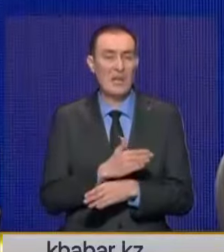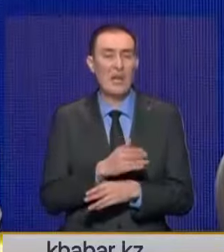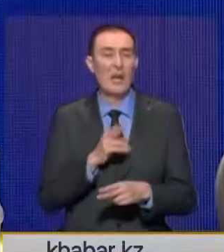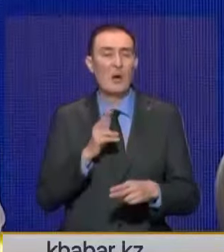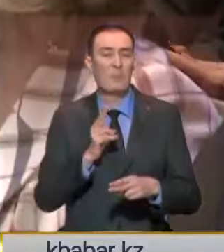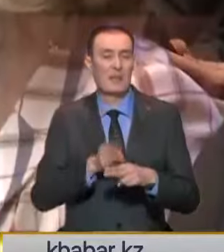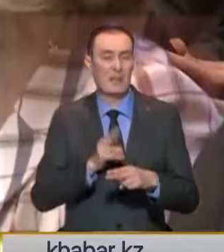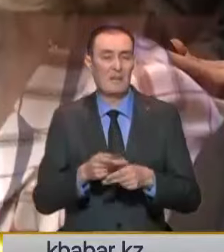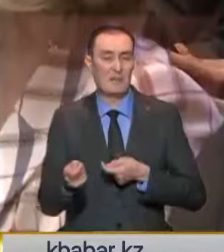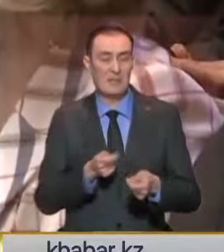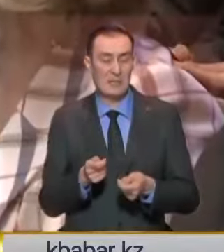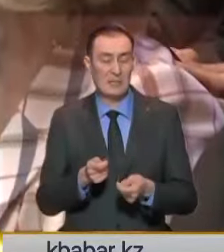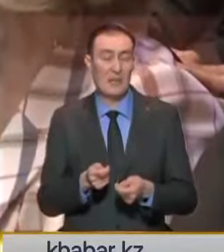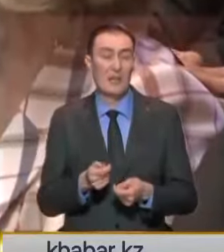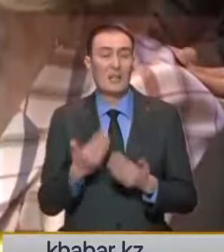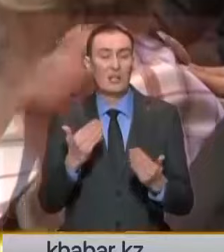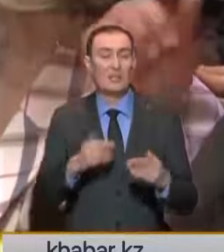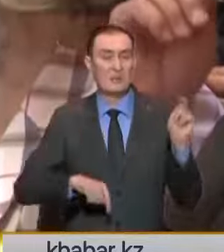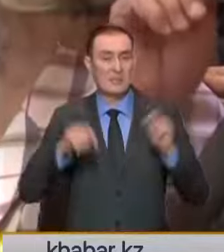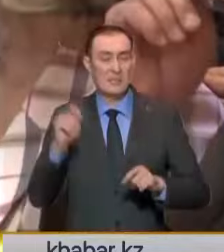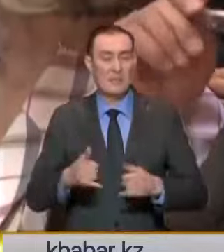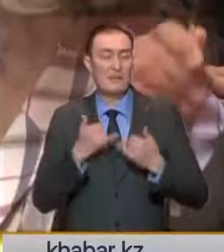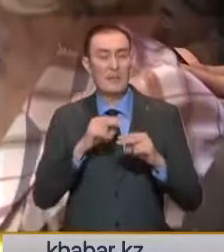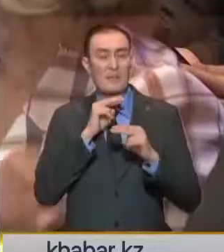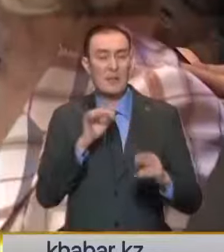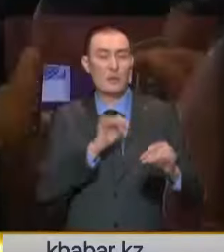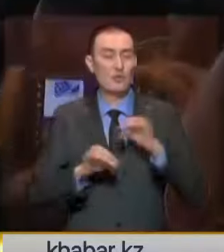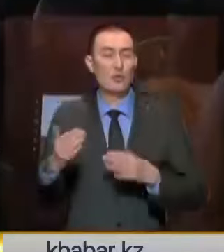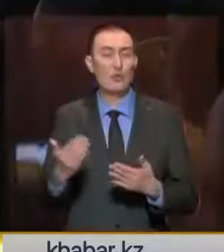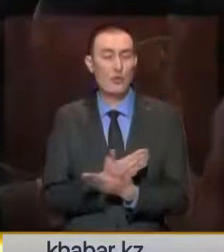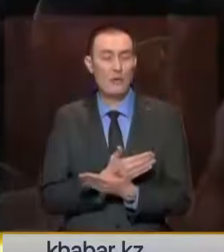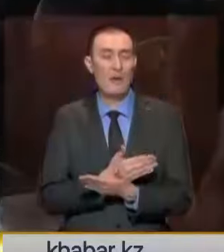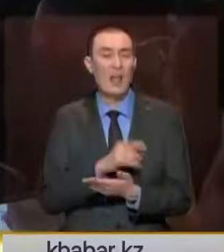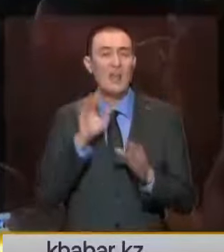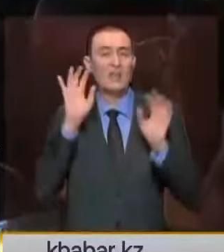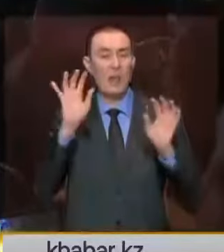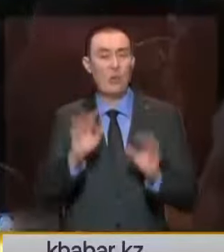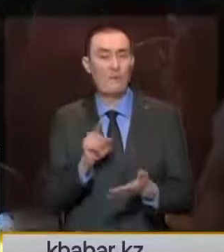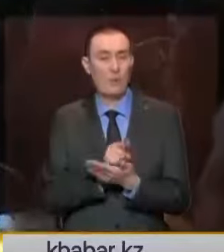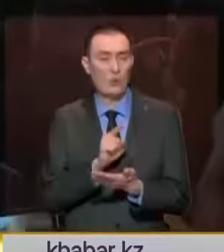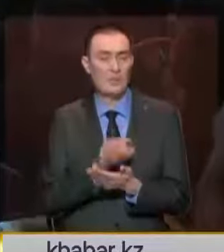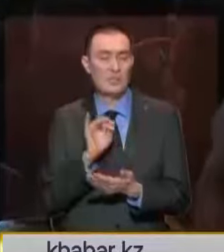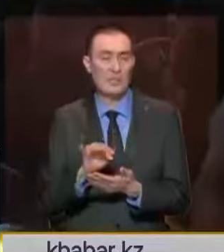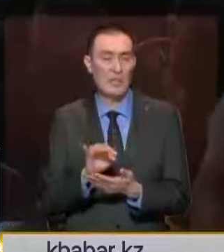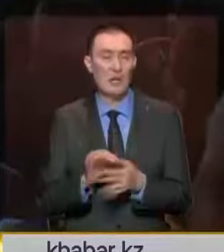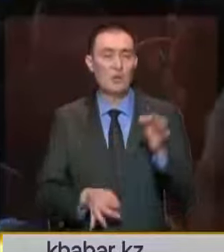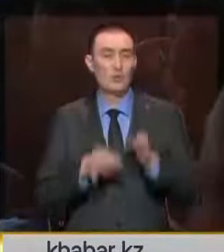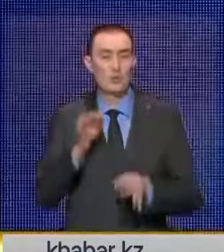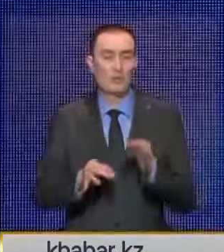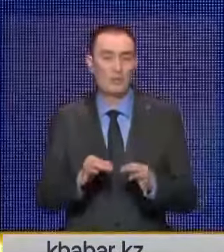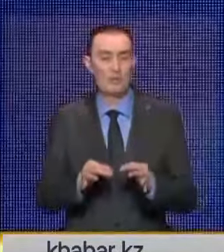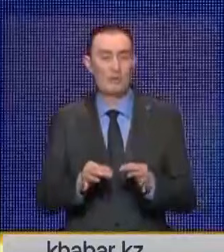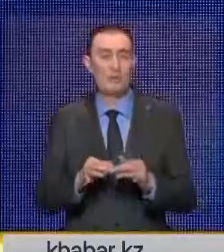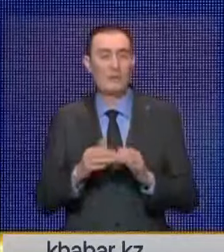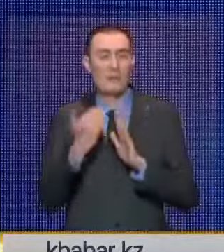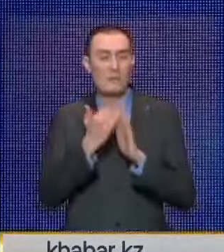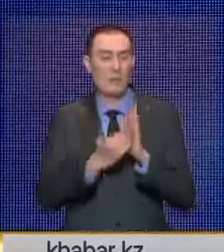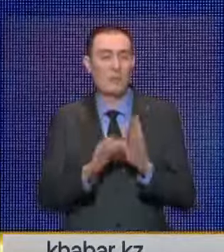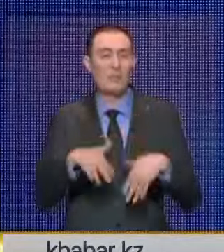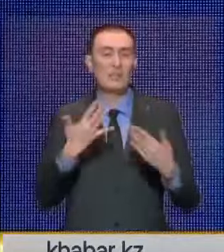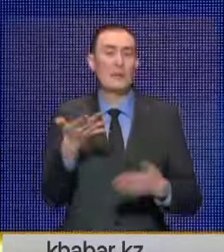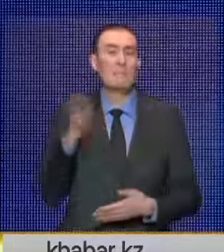барьеров. На нынешнем предсъезде акцентировали внимание на обсуждении новой редакции Налогового кодекса и судебно-правовой реформе. На мероприятии предложили